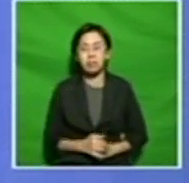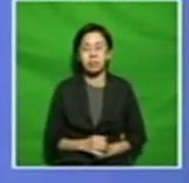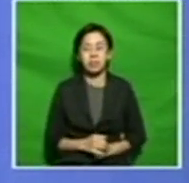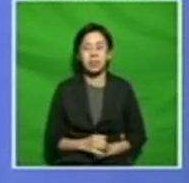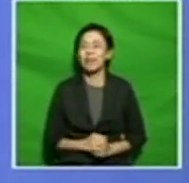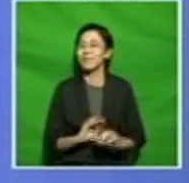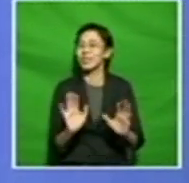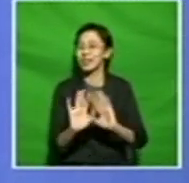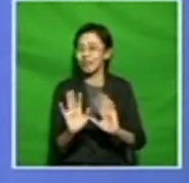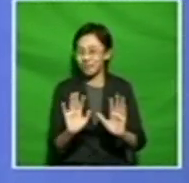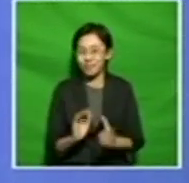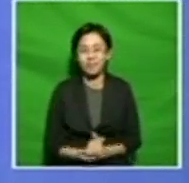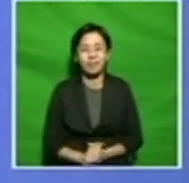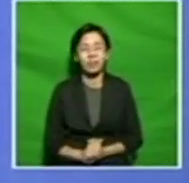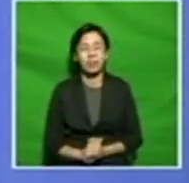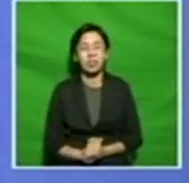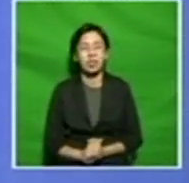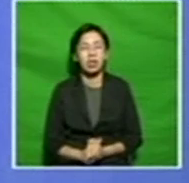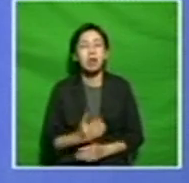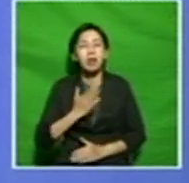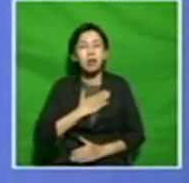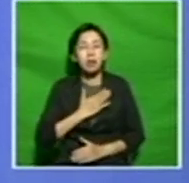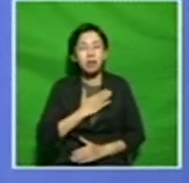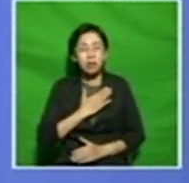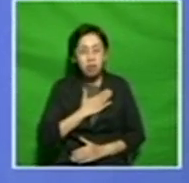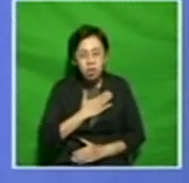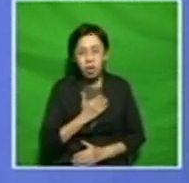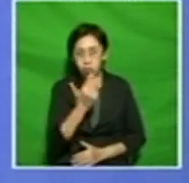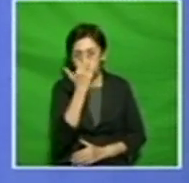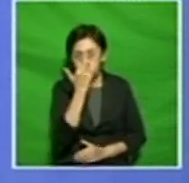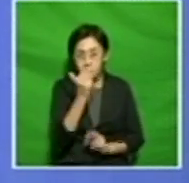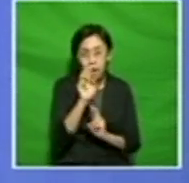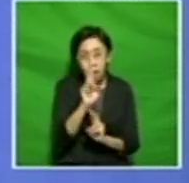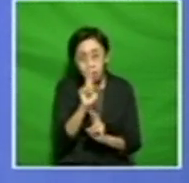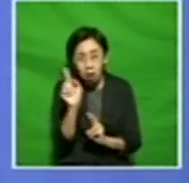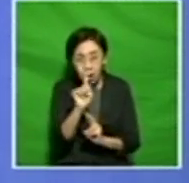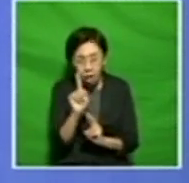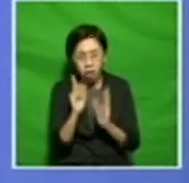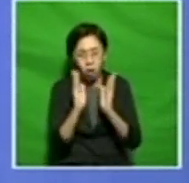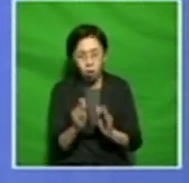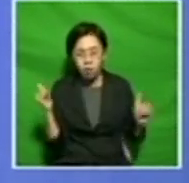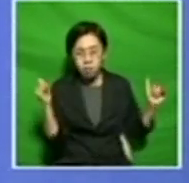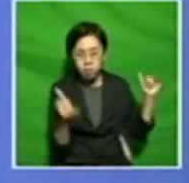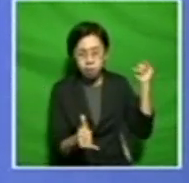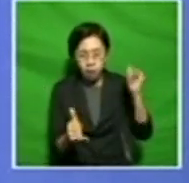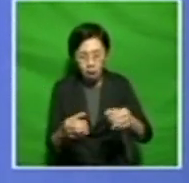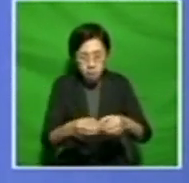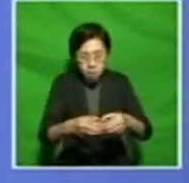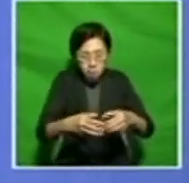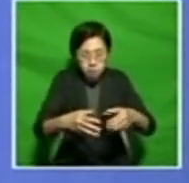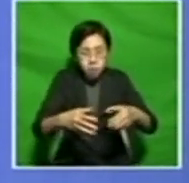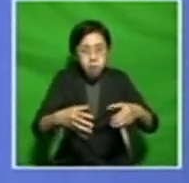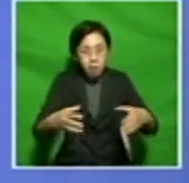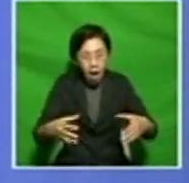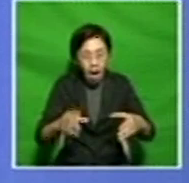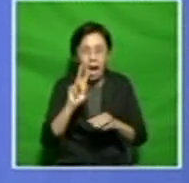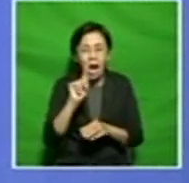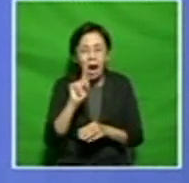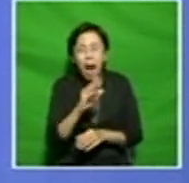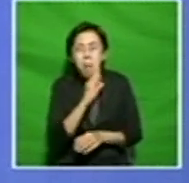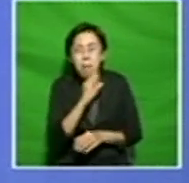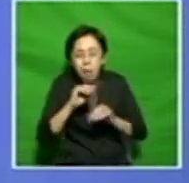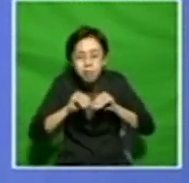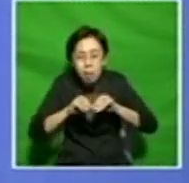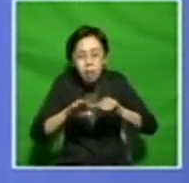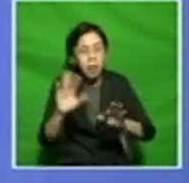ม่ใช่ครับแต่เป็นความจำเป็นที่ต้องระมัดระวังในเรื่องการรวมกลุ่มระมัดระวังในเรื่องการแพร่ข่าว